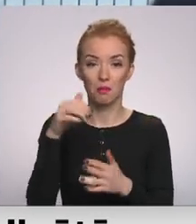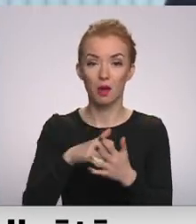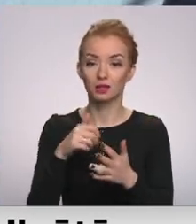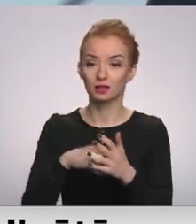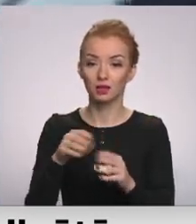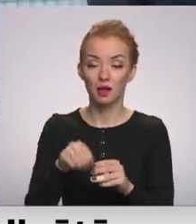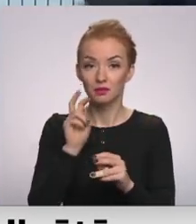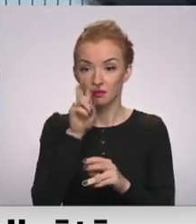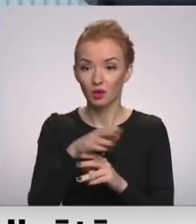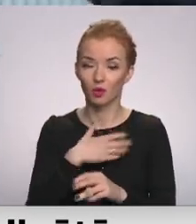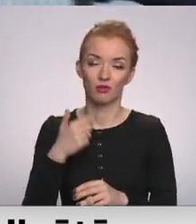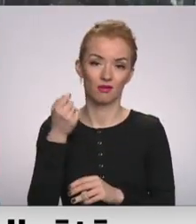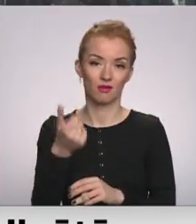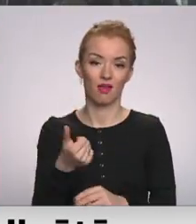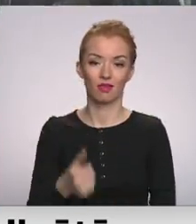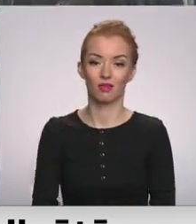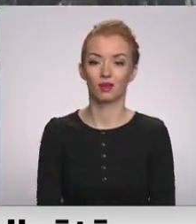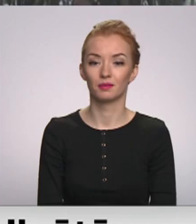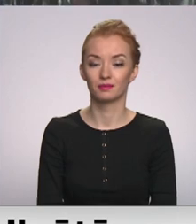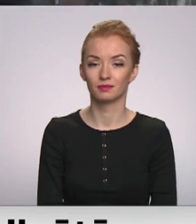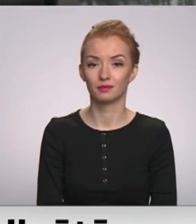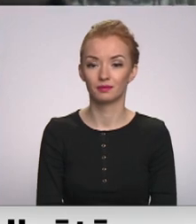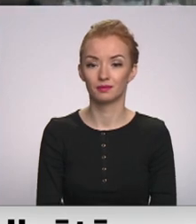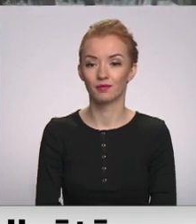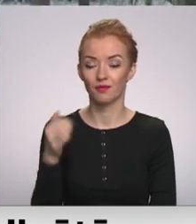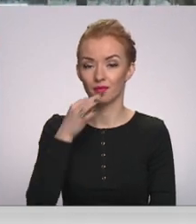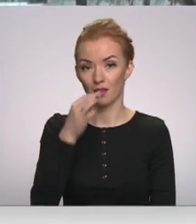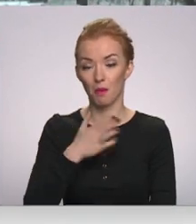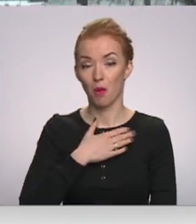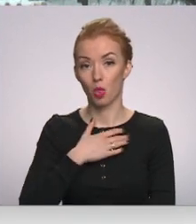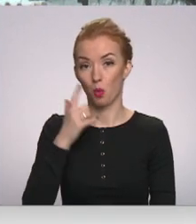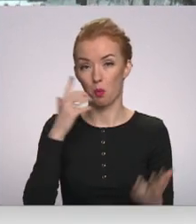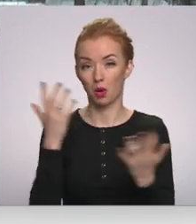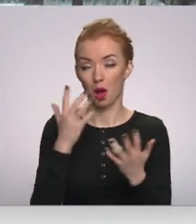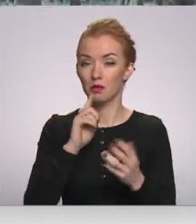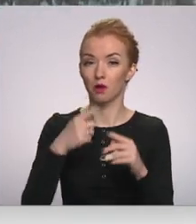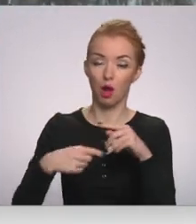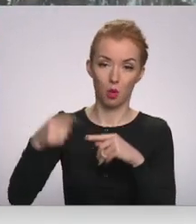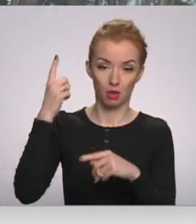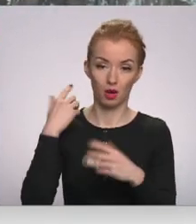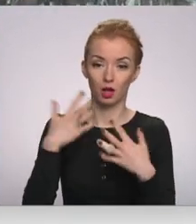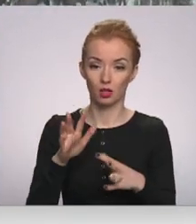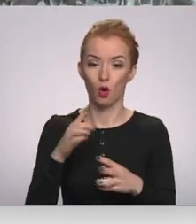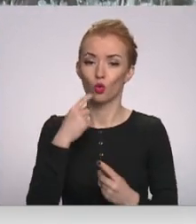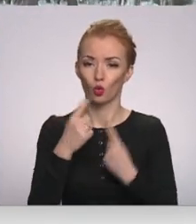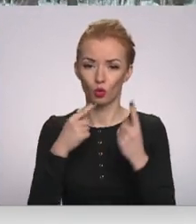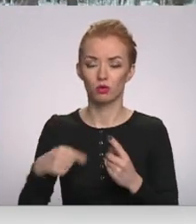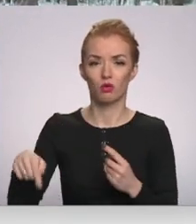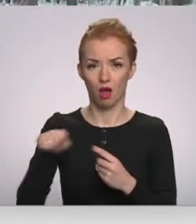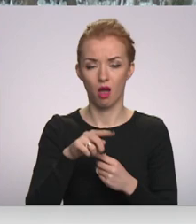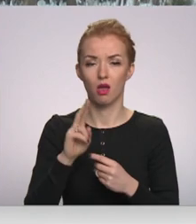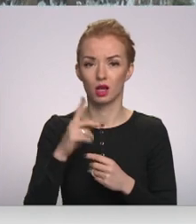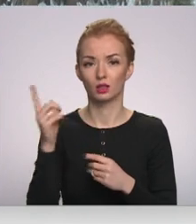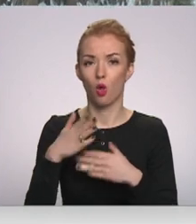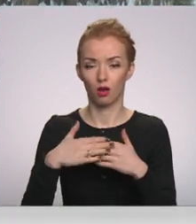pastkastītēs ielūkojas visai reti. Manuprāt, jau gadu atpakaļ runas klīd par Salkrastiem,